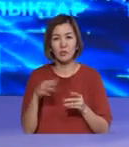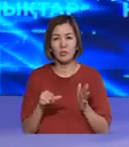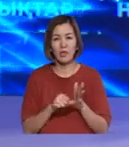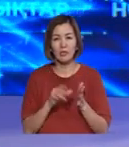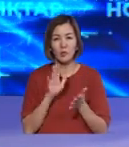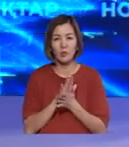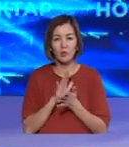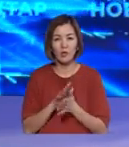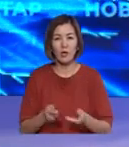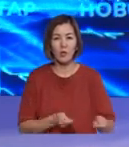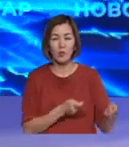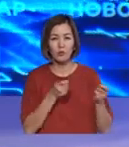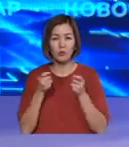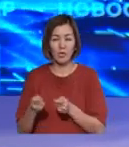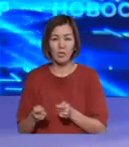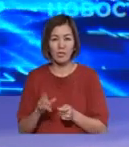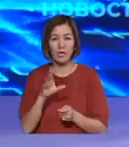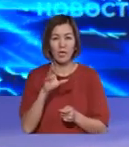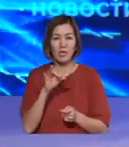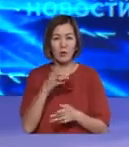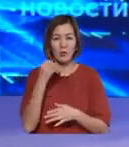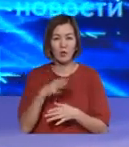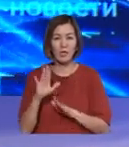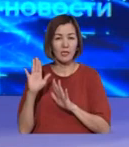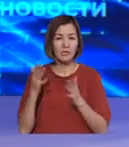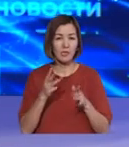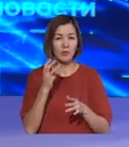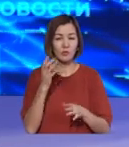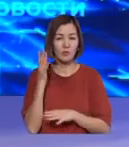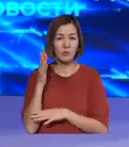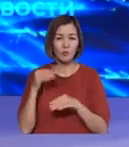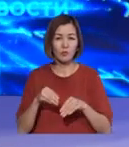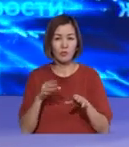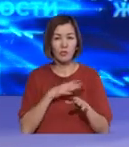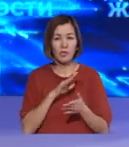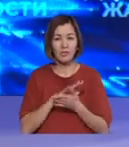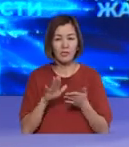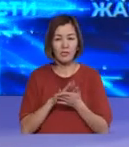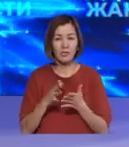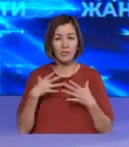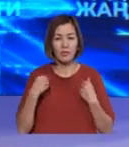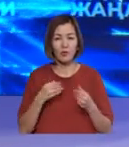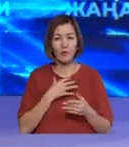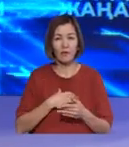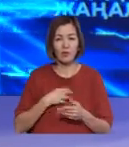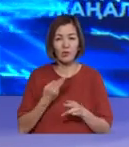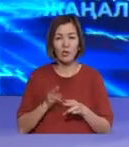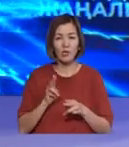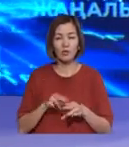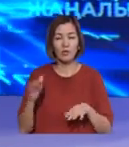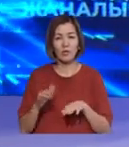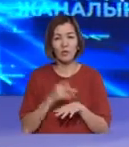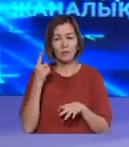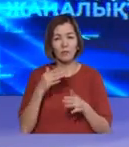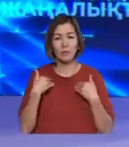136 тонна қоқыс шығарылды. Ал Сарыөзектегі орталық саябақта 300 түп көшет егілген. Тазалық саулық кепілі, сондықтан жетісулықтар игі